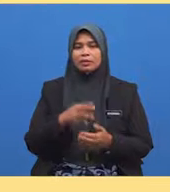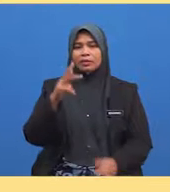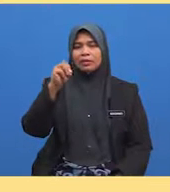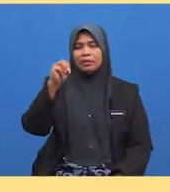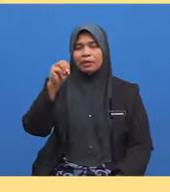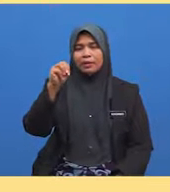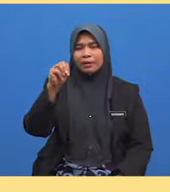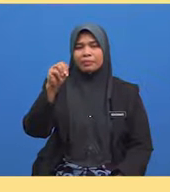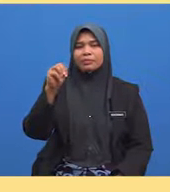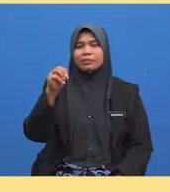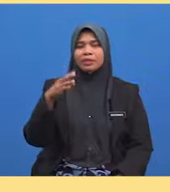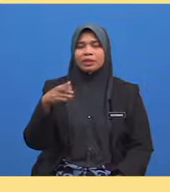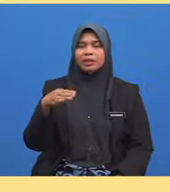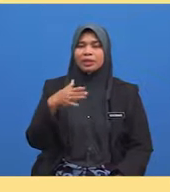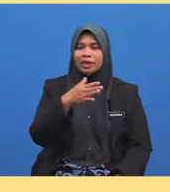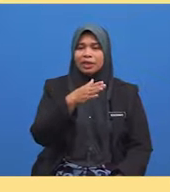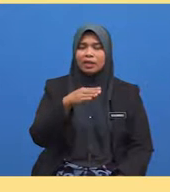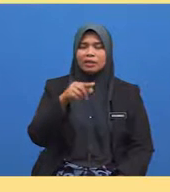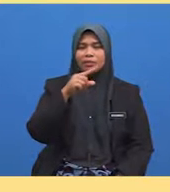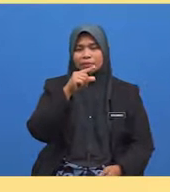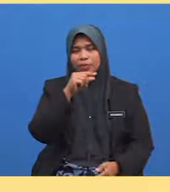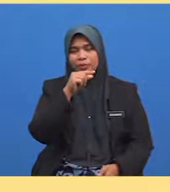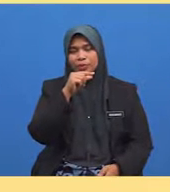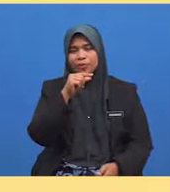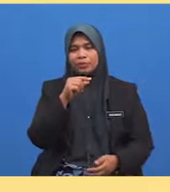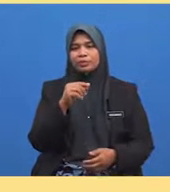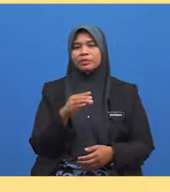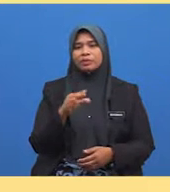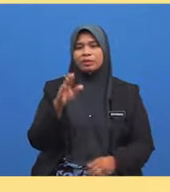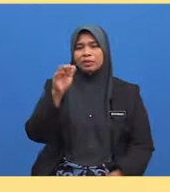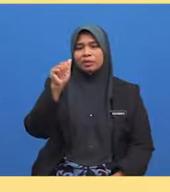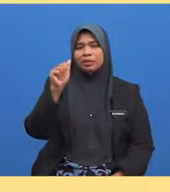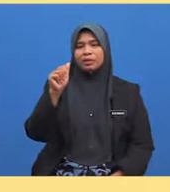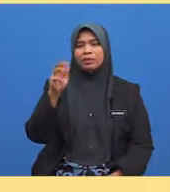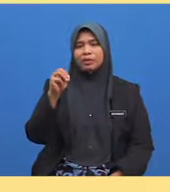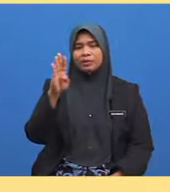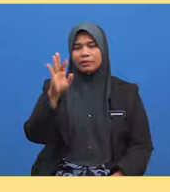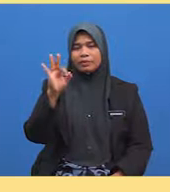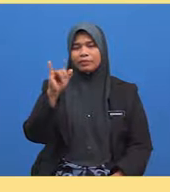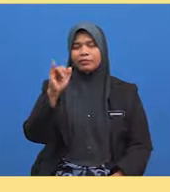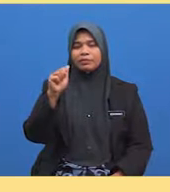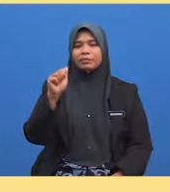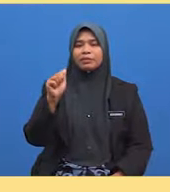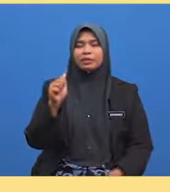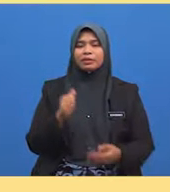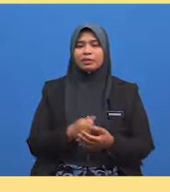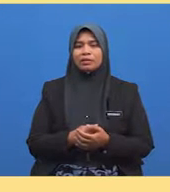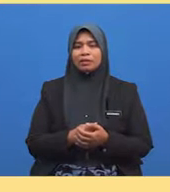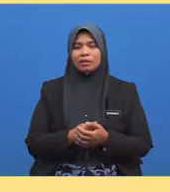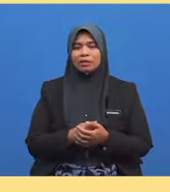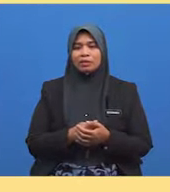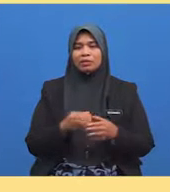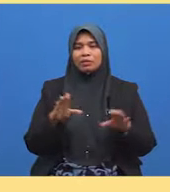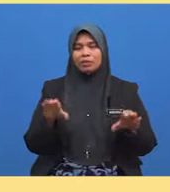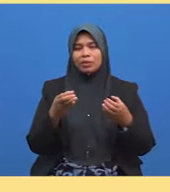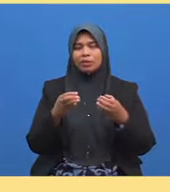haiwan mamalia, burung dan reptilia melakukan persenyawaan dalam, manakala ikan